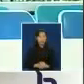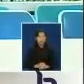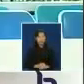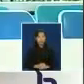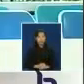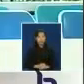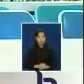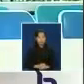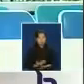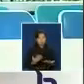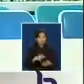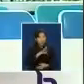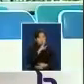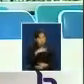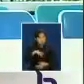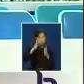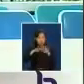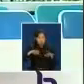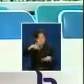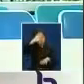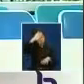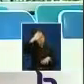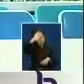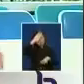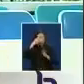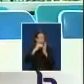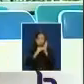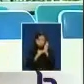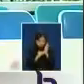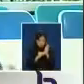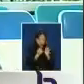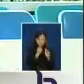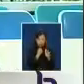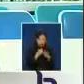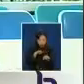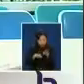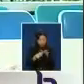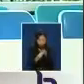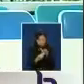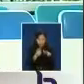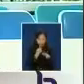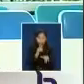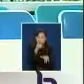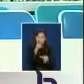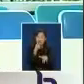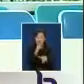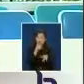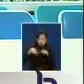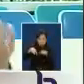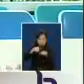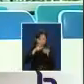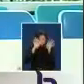อาการเบื้องต้นของโรคมือเท้าปากอาจจะเหมือนกับหลายๆโรคนั่นก็คือมีไข้แต่ว่าคุณหมอครับโรคอื่นๆที่อาจจะเกิดขึ้น